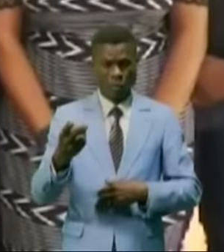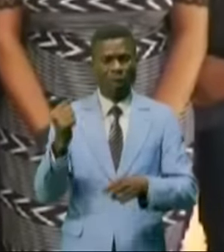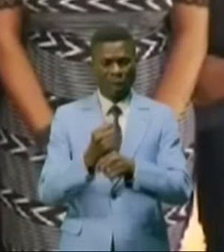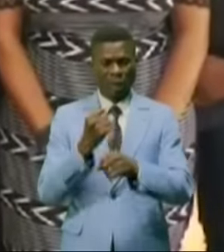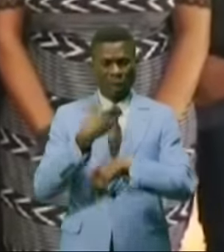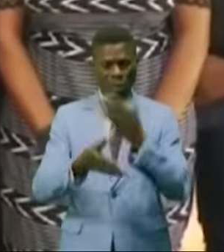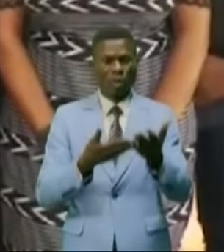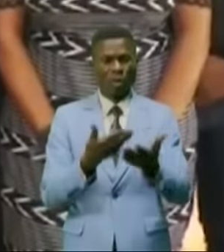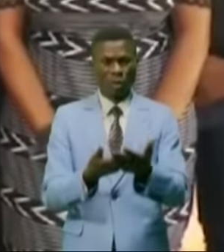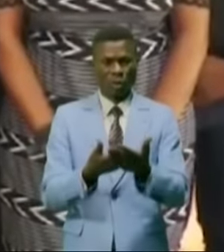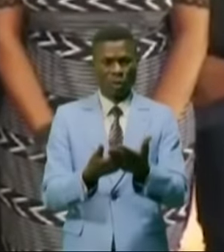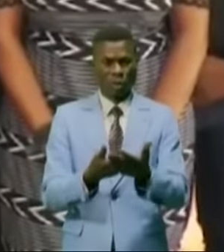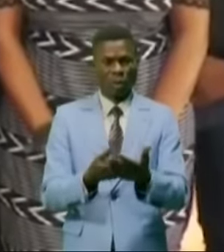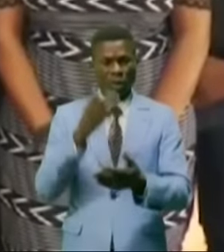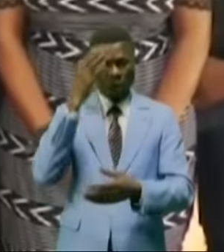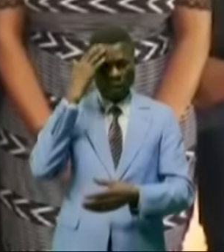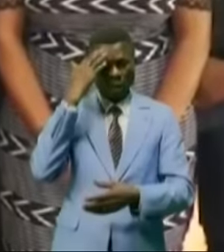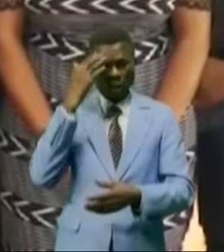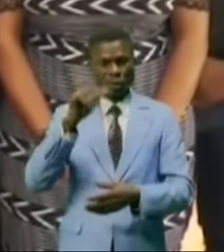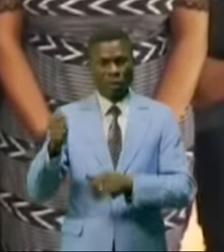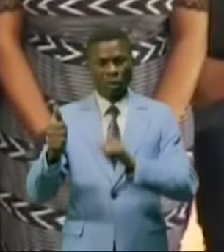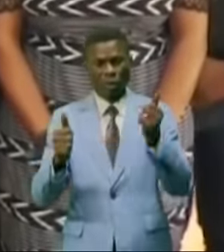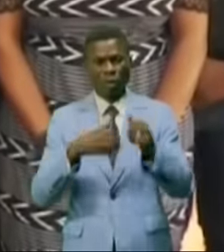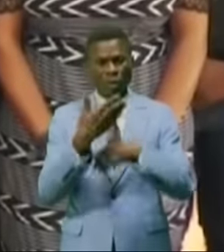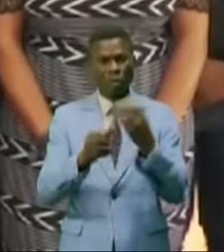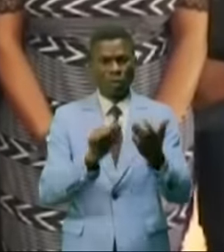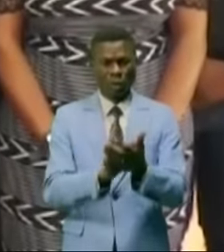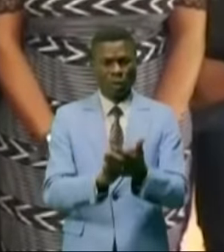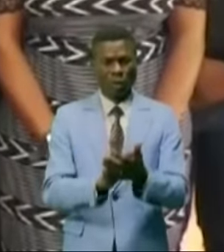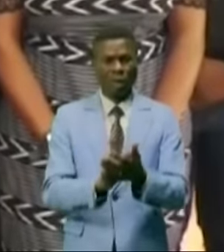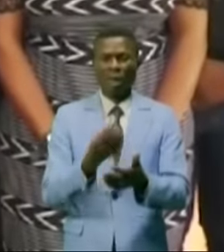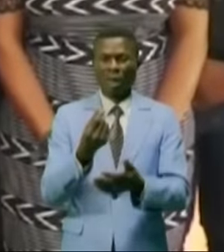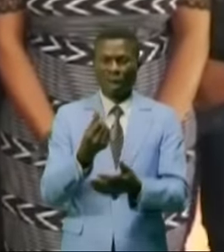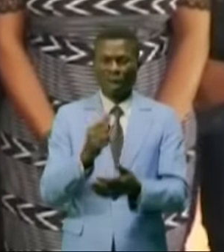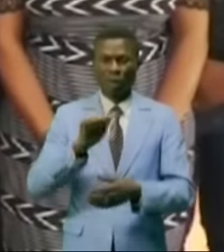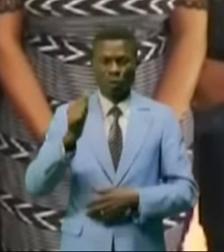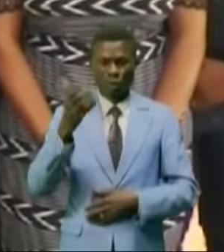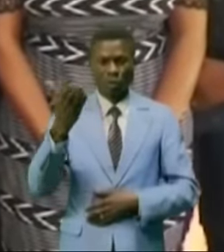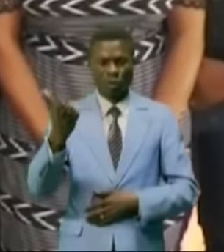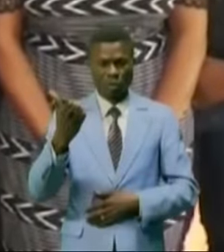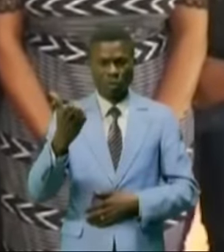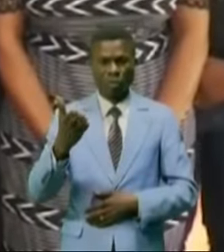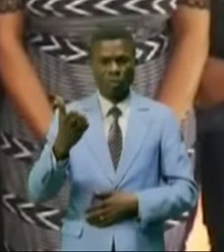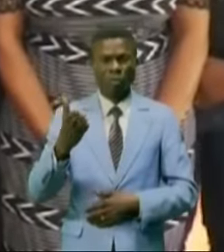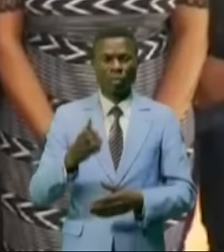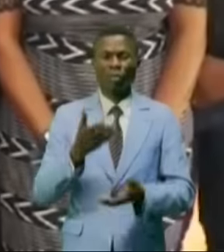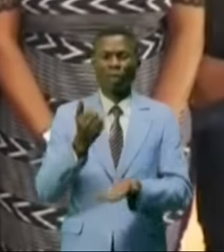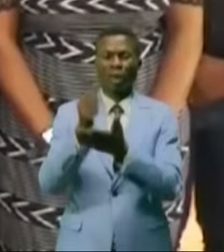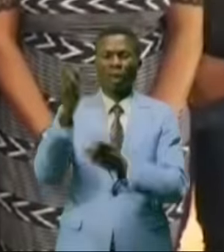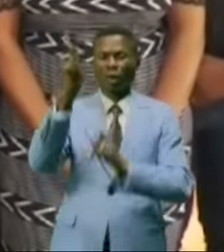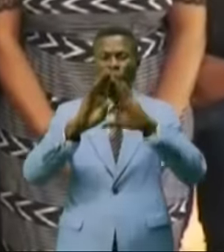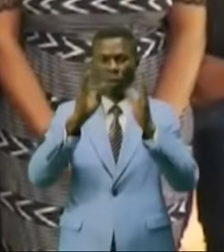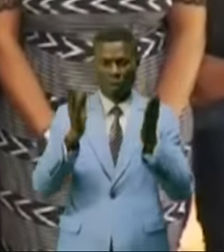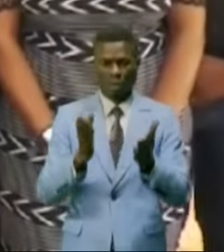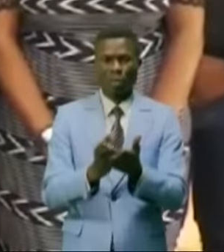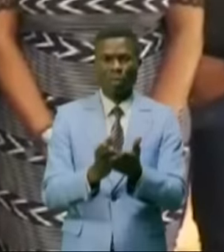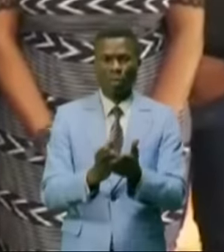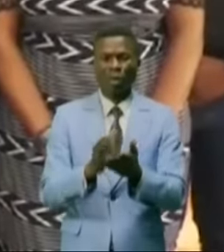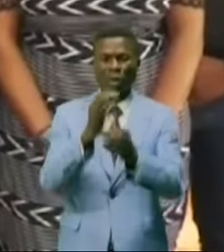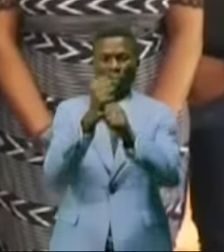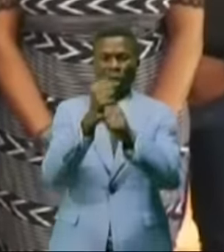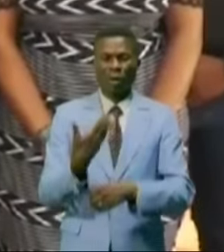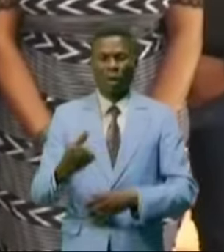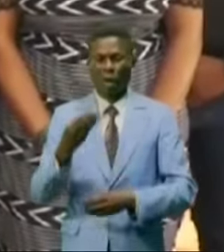émerger. Et vous savez que les routes et les ponts sont des moyens par excellence à aider les populations à s'approvisionner et à